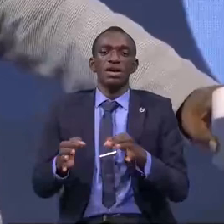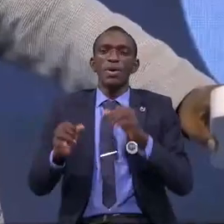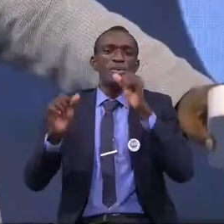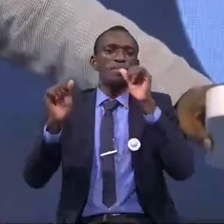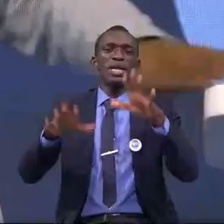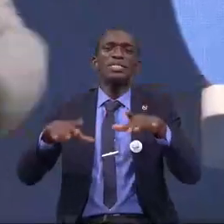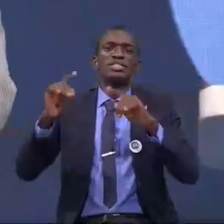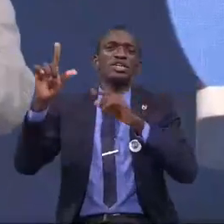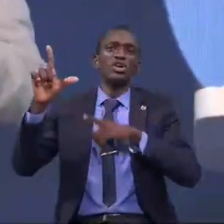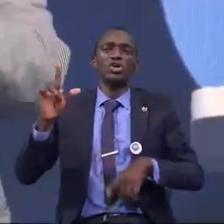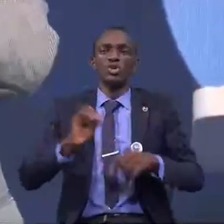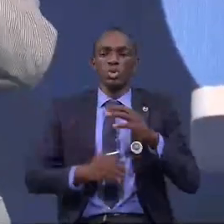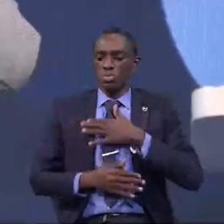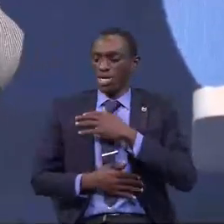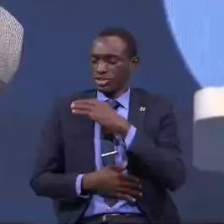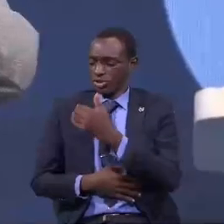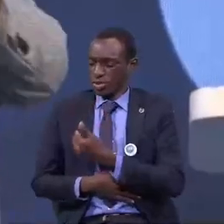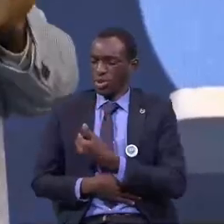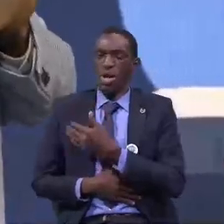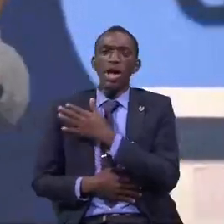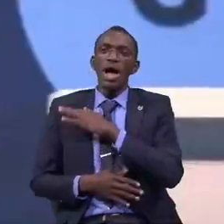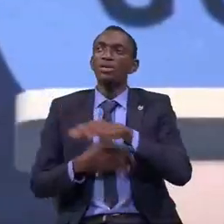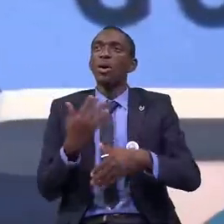Oh, bénis l'Éternel, mon âme,